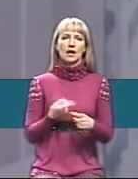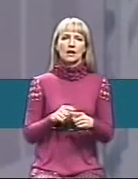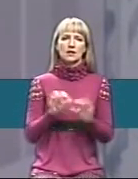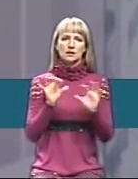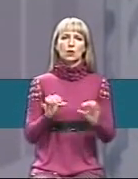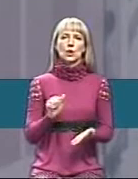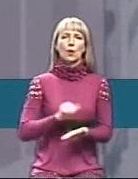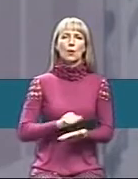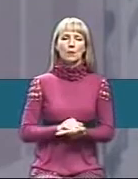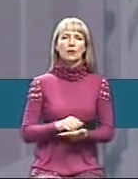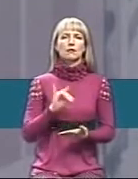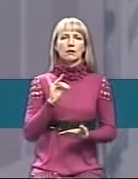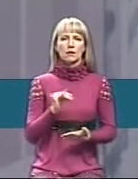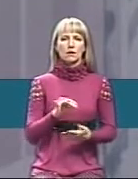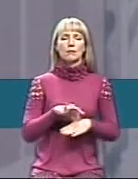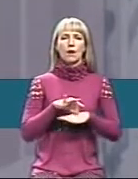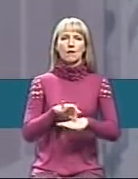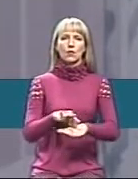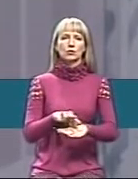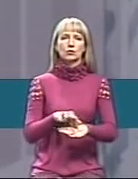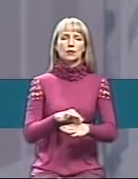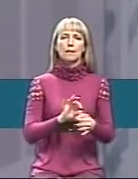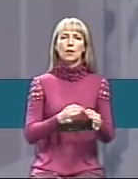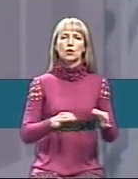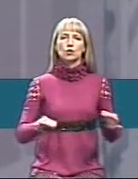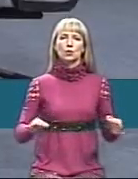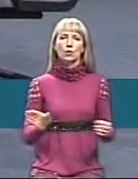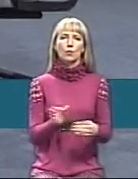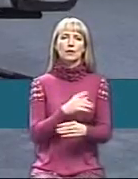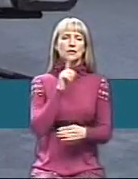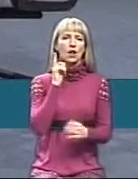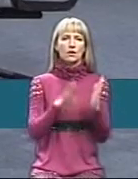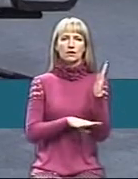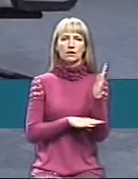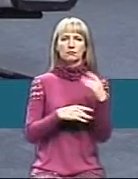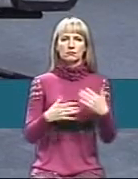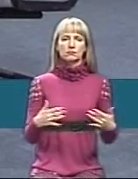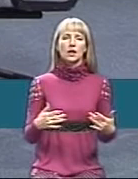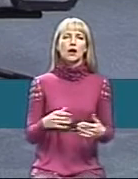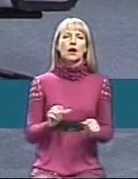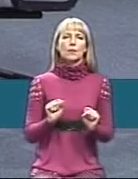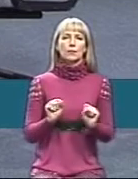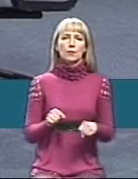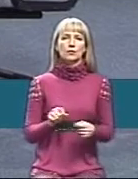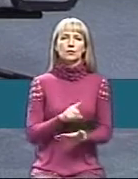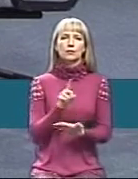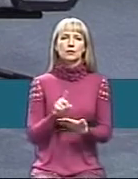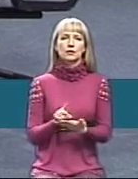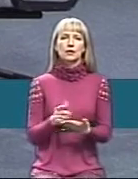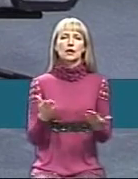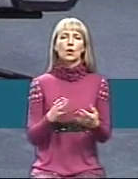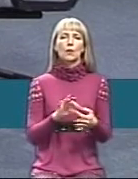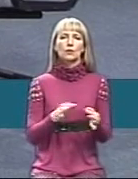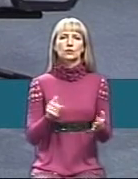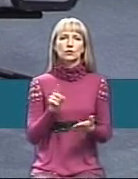документов и происходит процедура удаления зеленых насаждений. Пані Юля, чи можемо зараз так дещо детальніше покроково пройти, яку